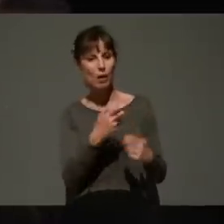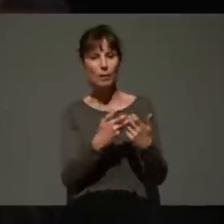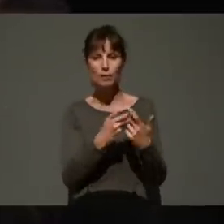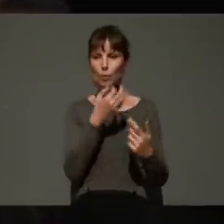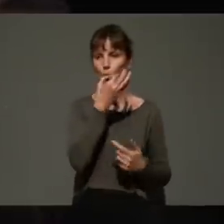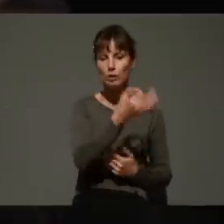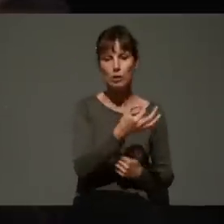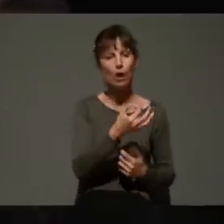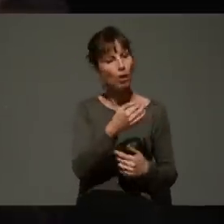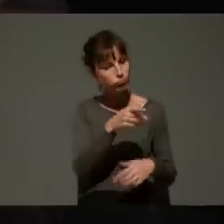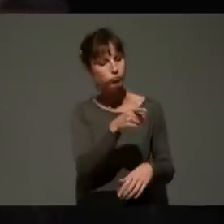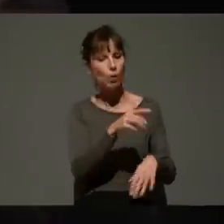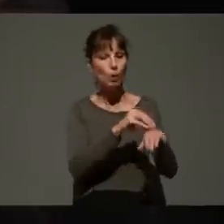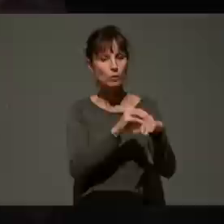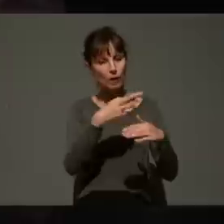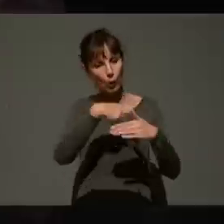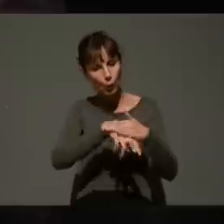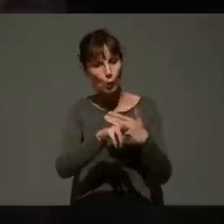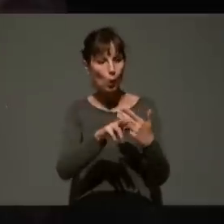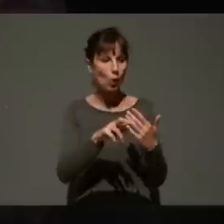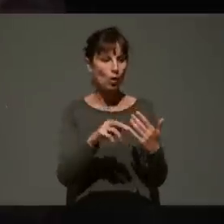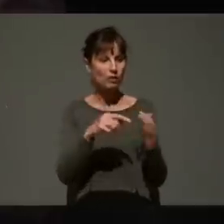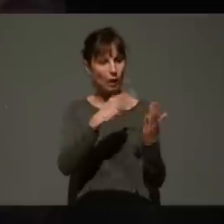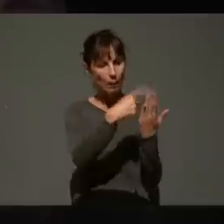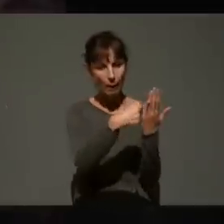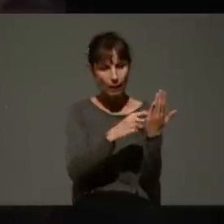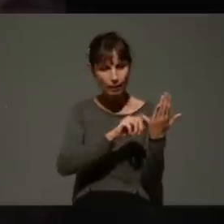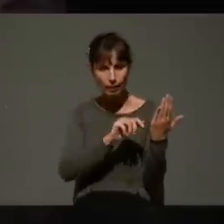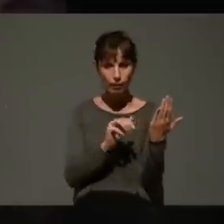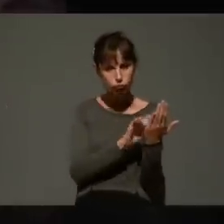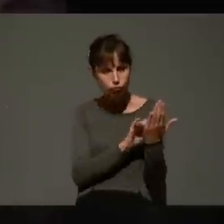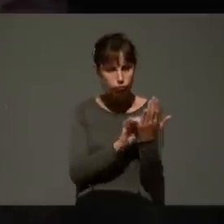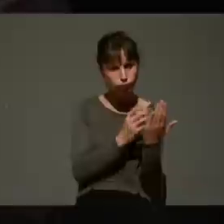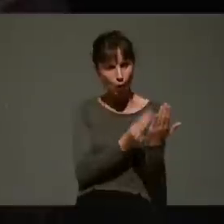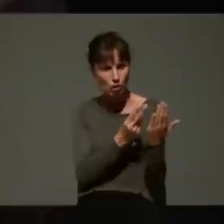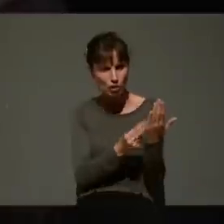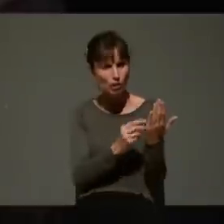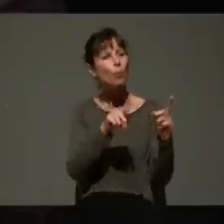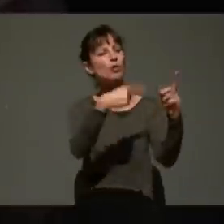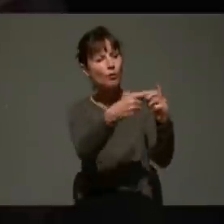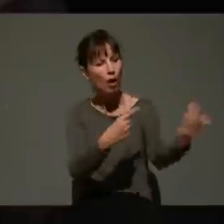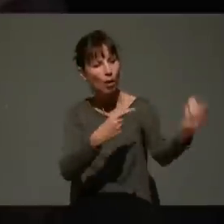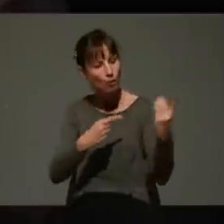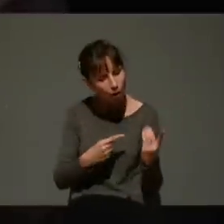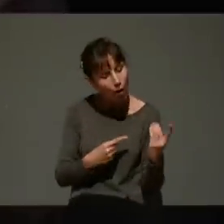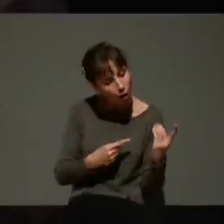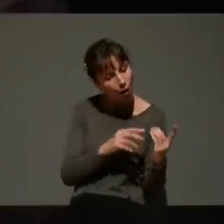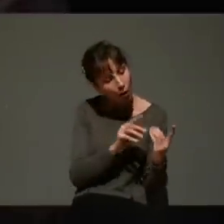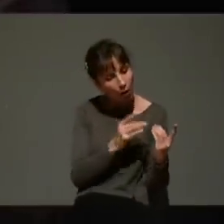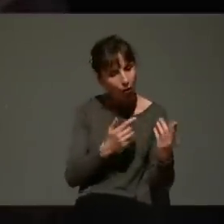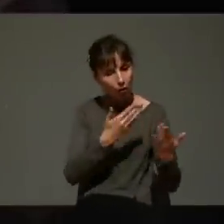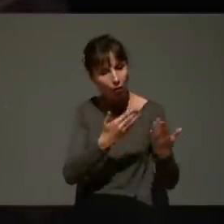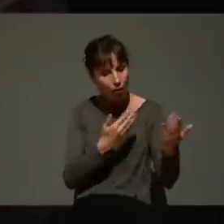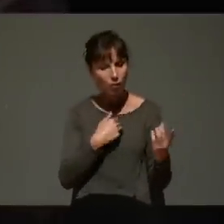tu reprends ton activité, tu enregistres tes paramètres, puis on les verra ensemble et on pourra mieux discuter, parce que quelquefois on s'aperçoit quand même qu'il y a